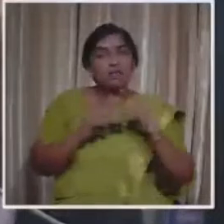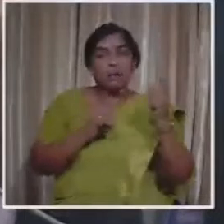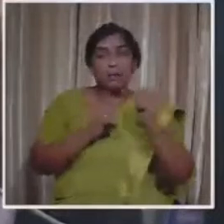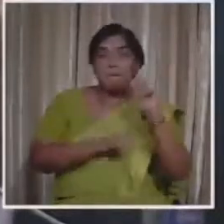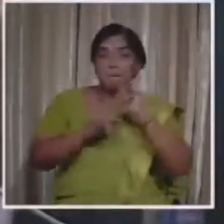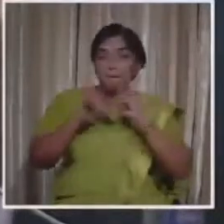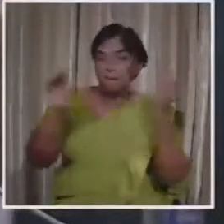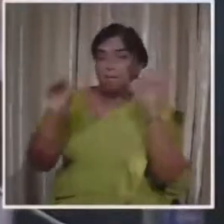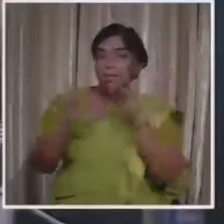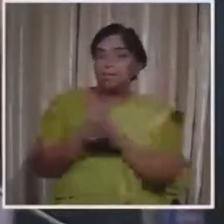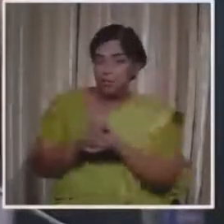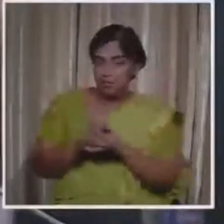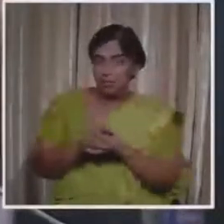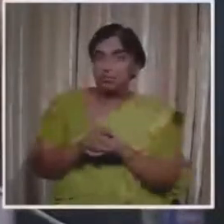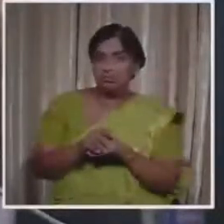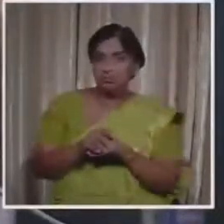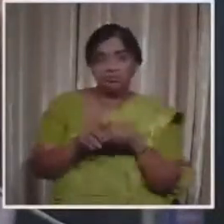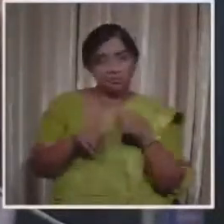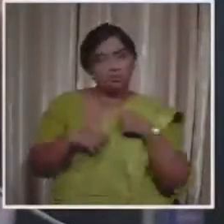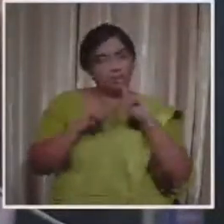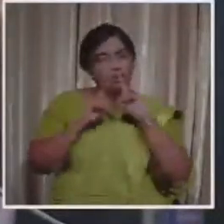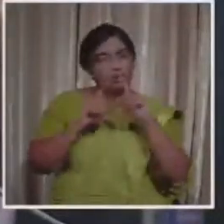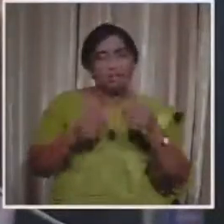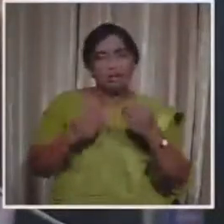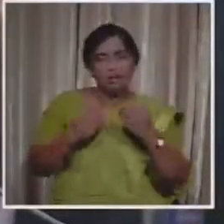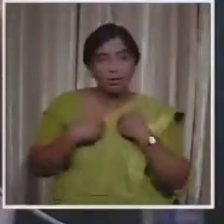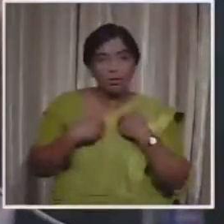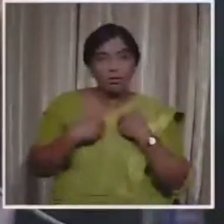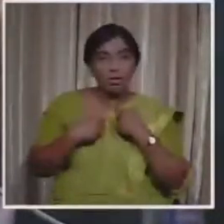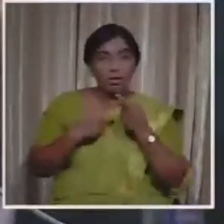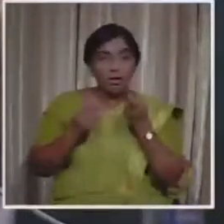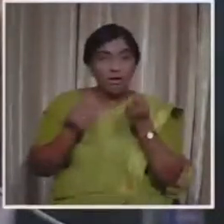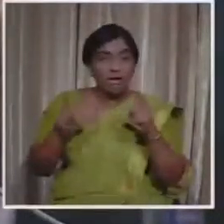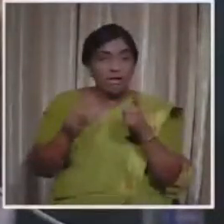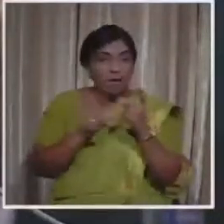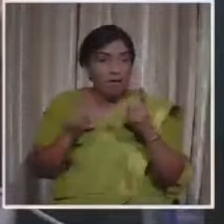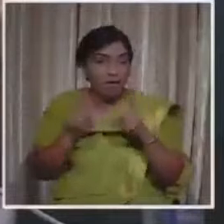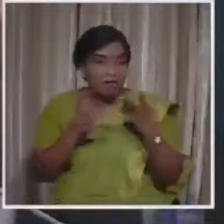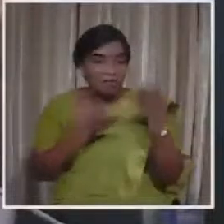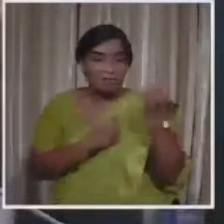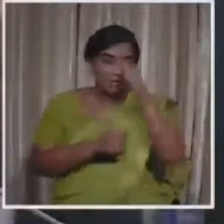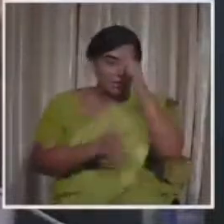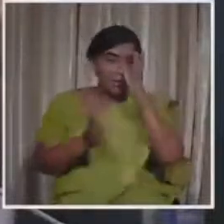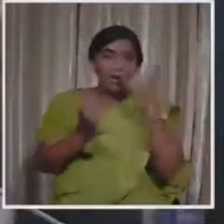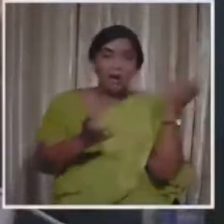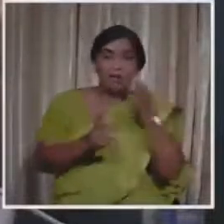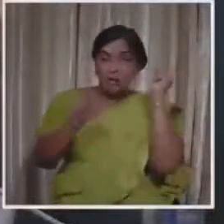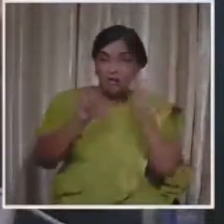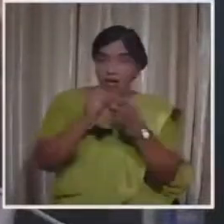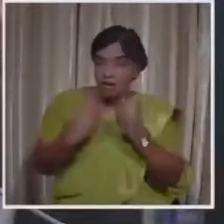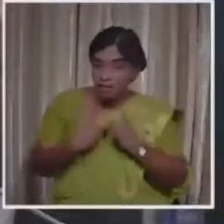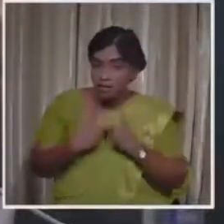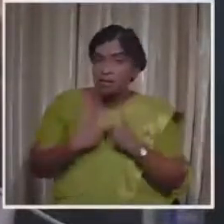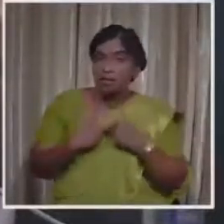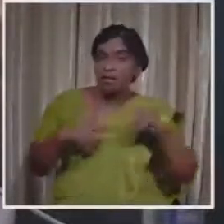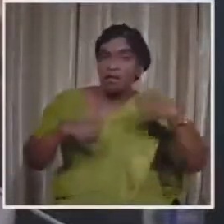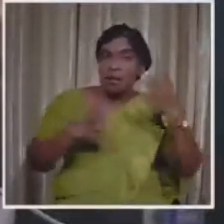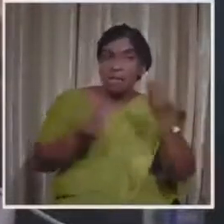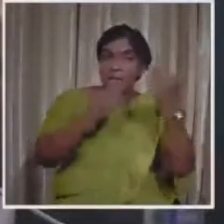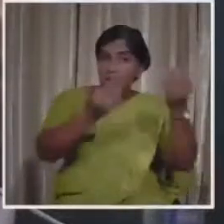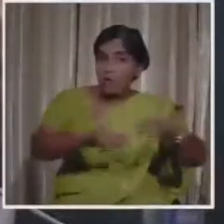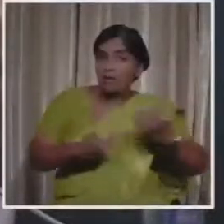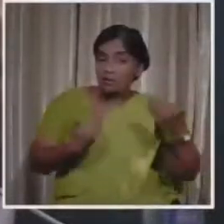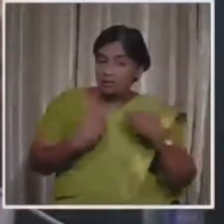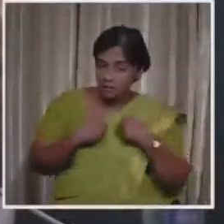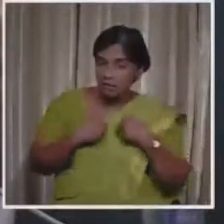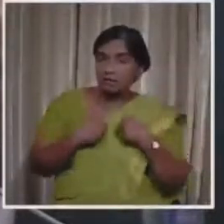පාර්ලිමේන්තුවට ආවා. මං ඉතාම ප්‍රසිද්ධිය කියන්නේ මට කොහේ හරි වැලි පර්මිට් එකක් තියෙනවා නම් මට කොහේ හරි ගල් කොරියක් තියෙනවා නම් මට කොහේ හරි පස් පර්මිට් එකක්